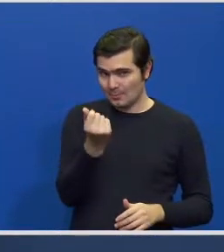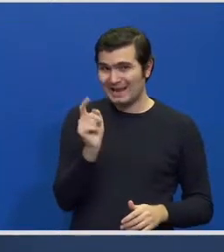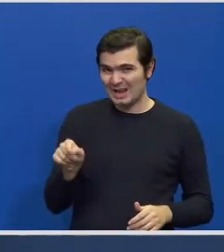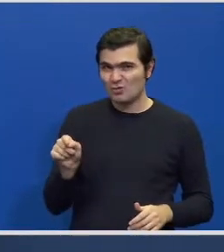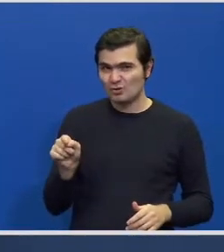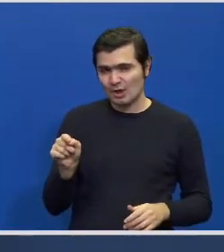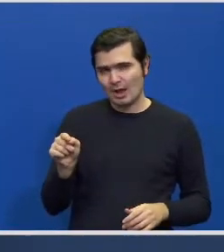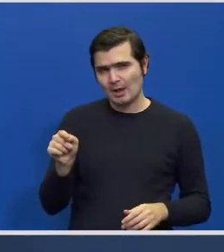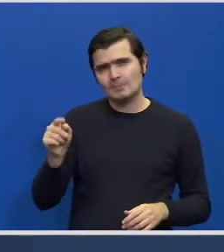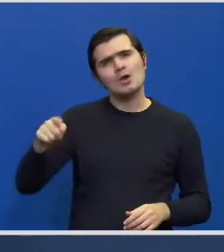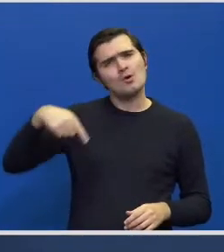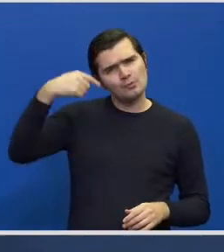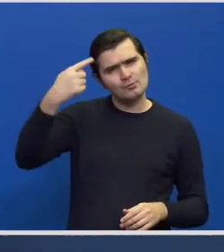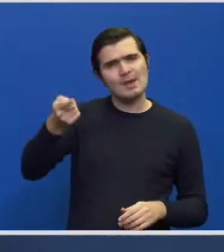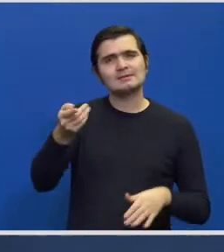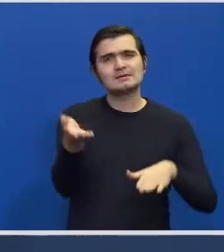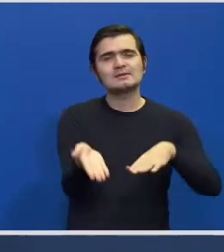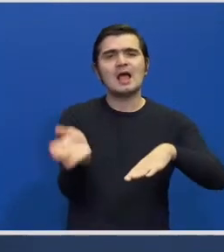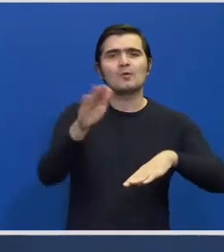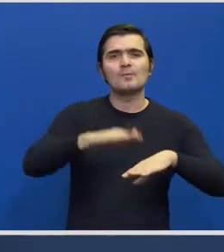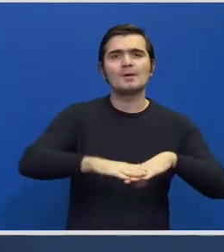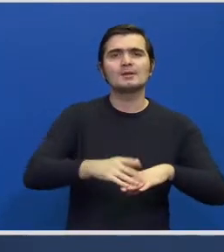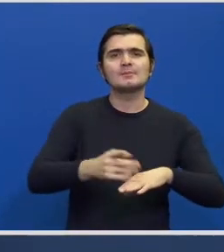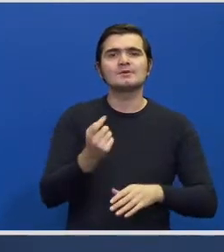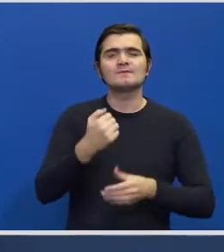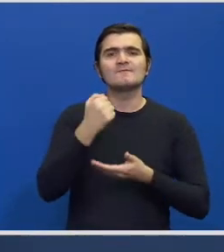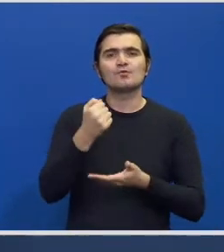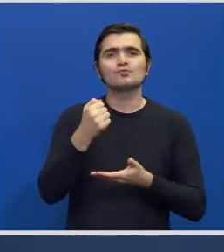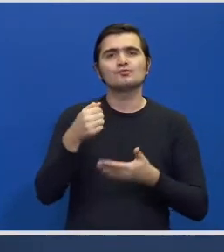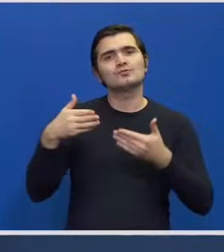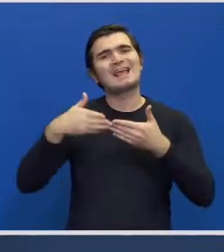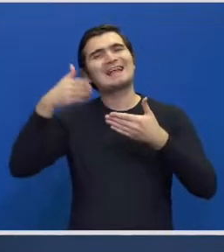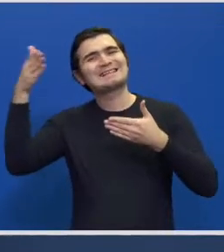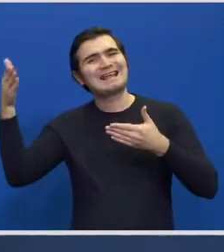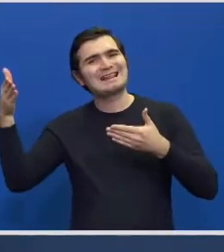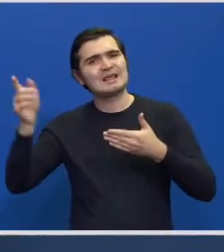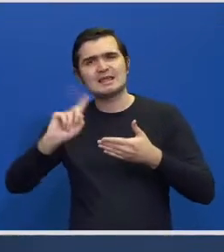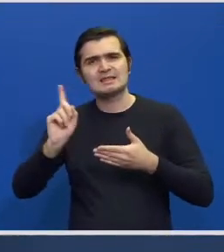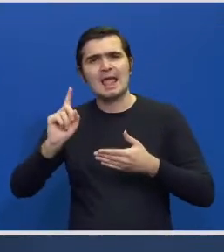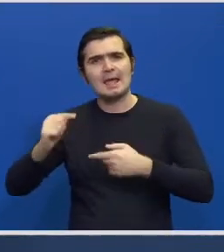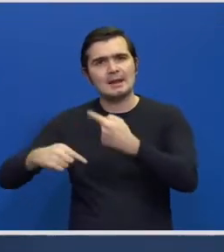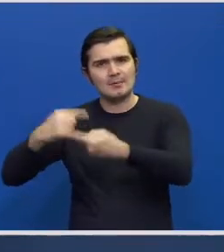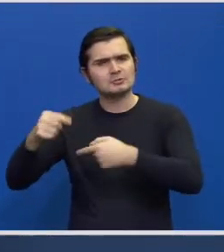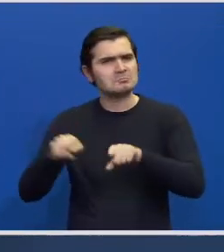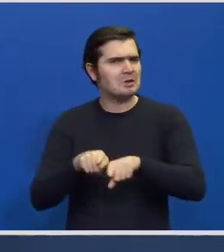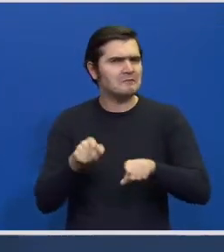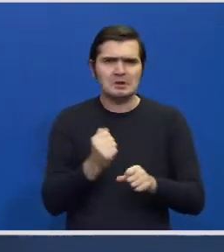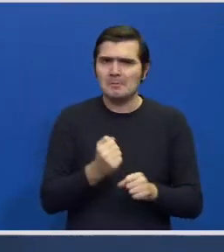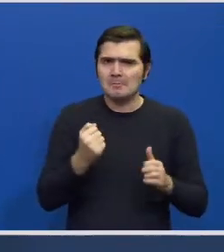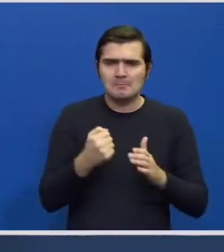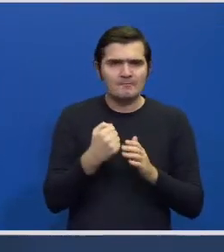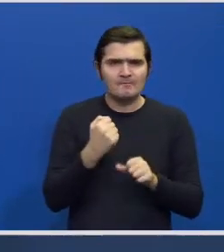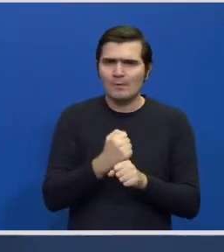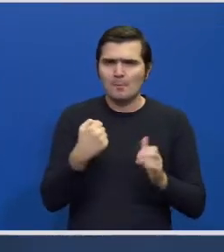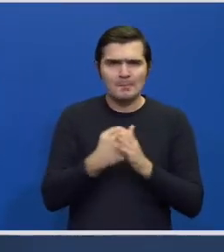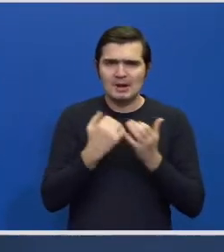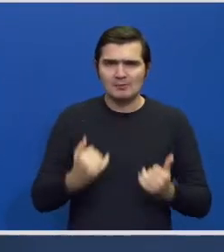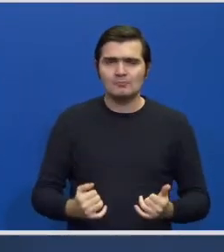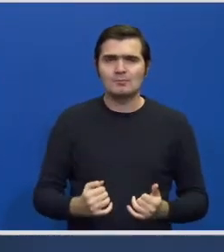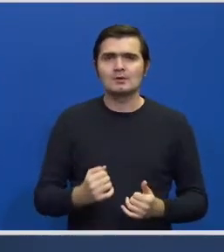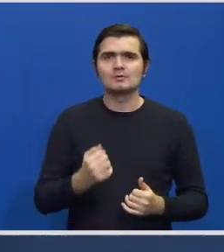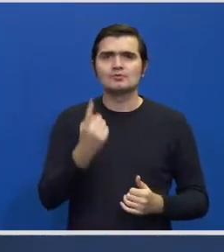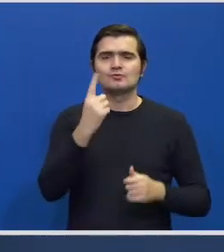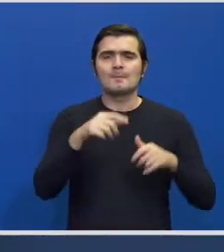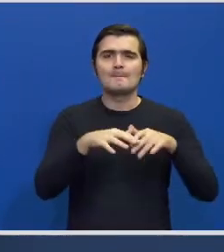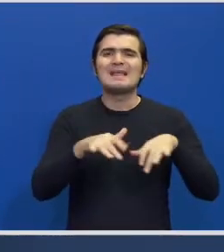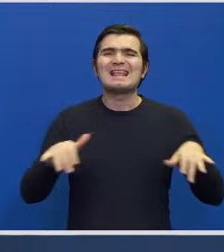50% din acești bani urmează să fie acoperiți din fonduri externe nerambursabile, așa cum am procedat și până